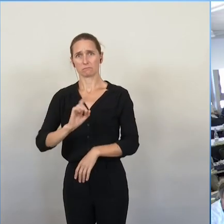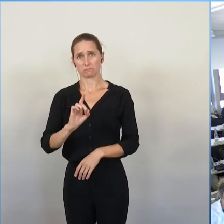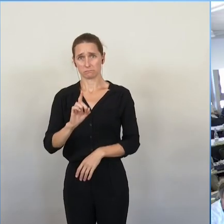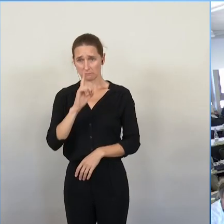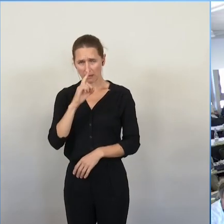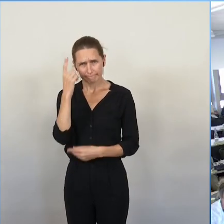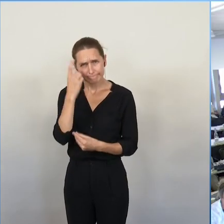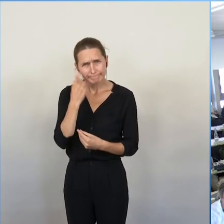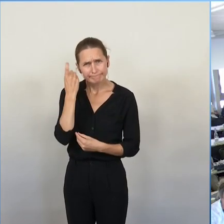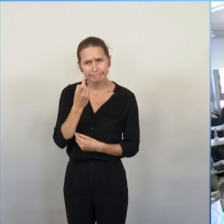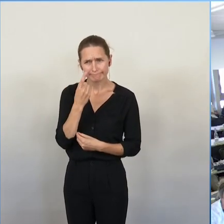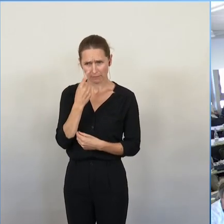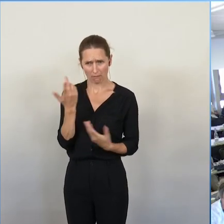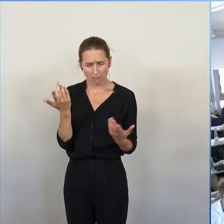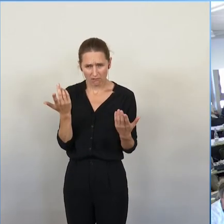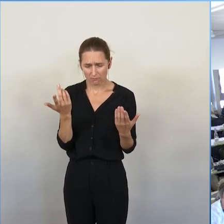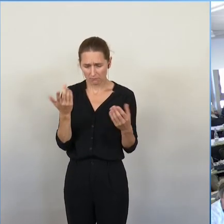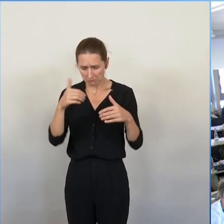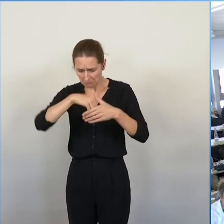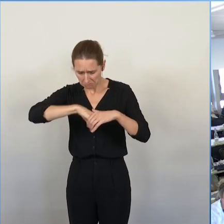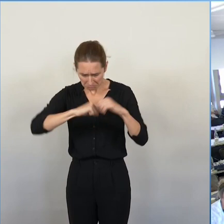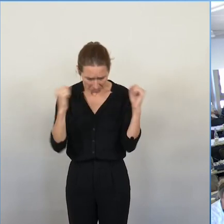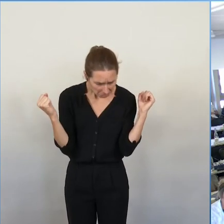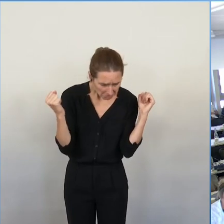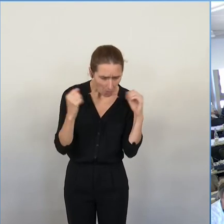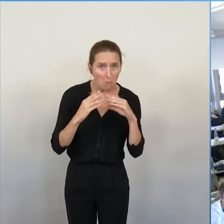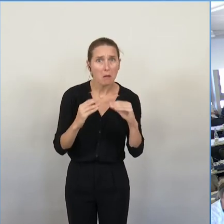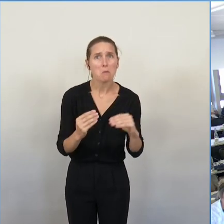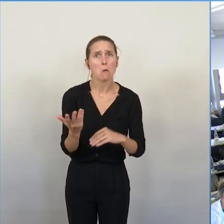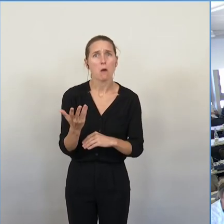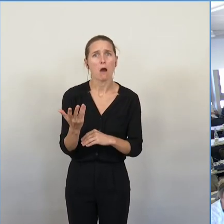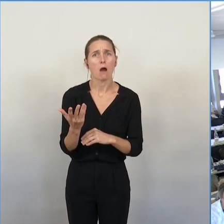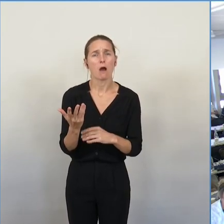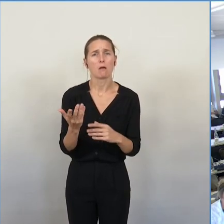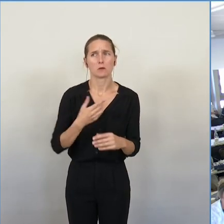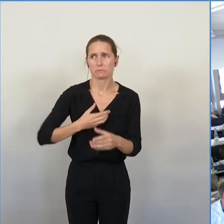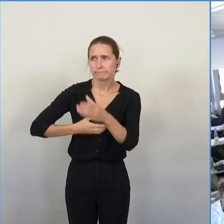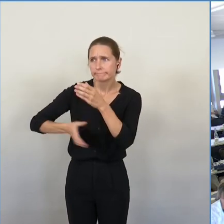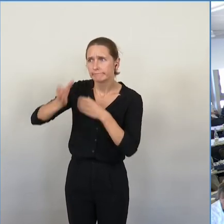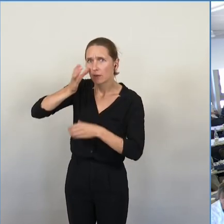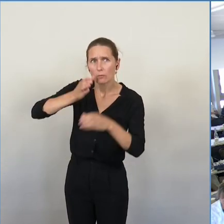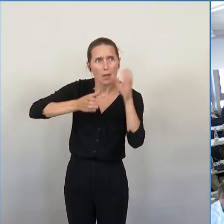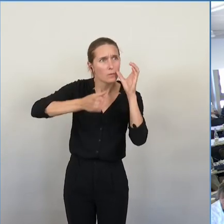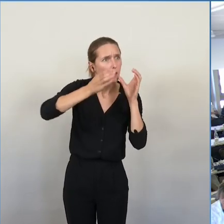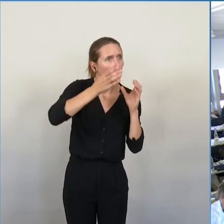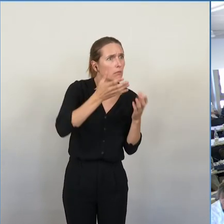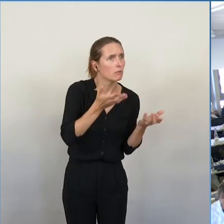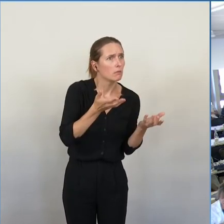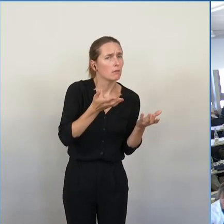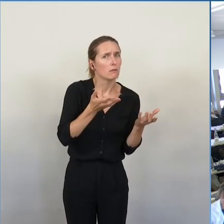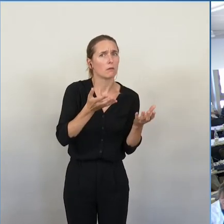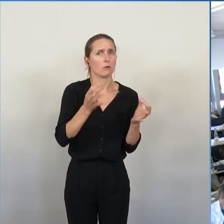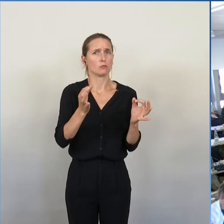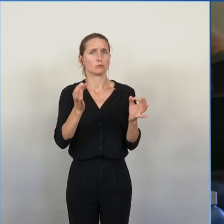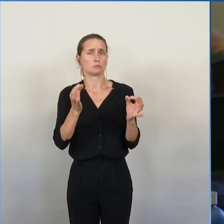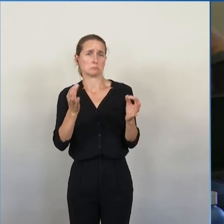de linge propre être condamné à entendre par la justice parce que